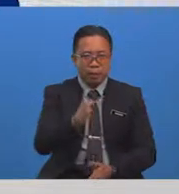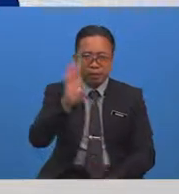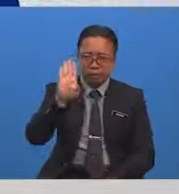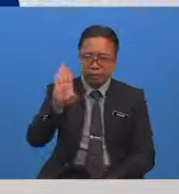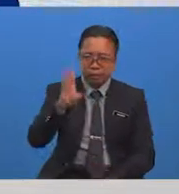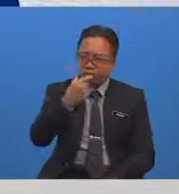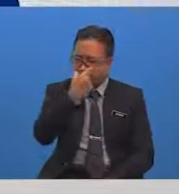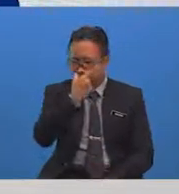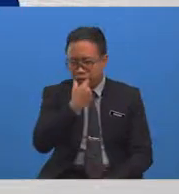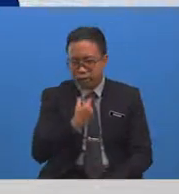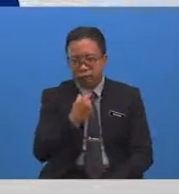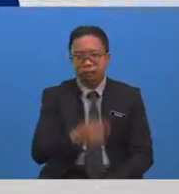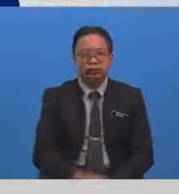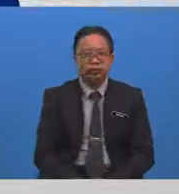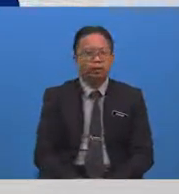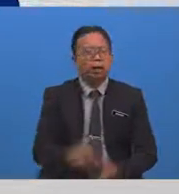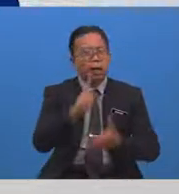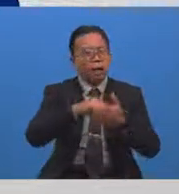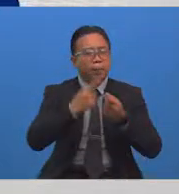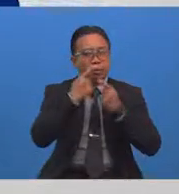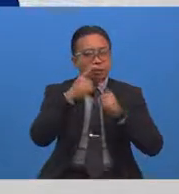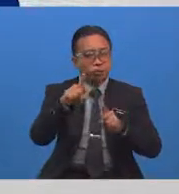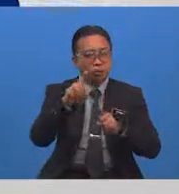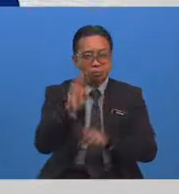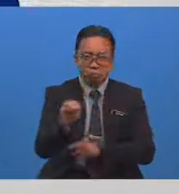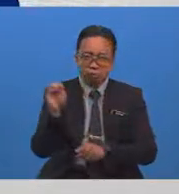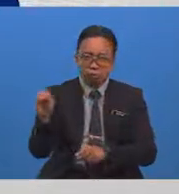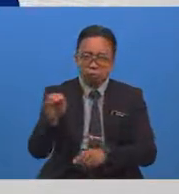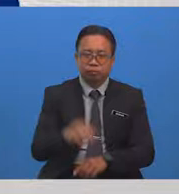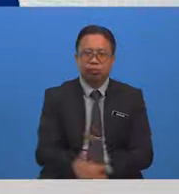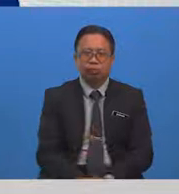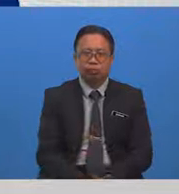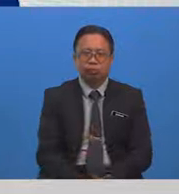by CD Apakah jawaban murid